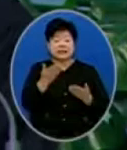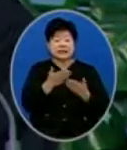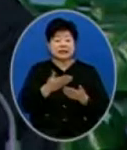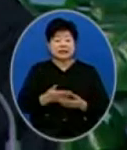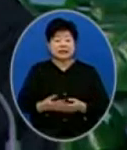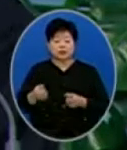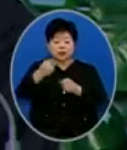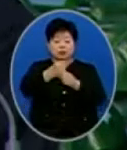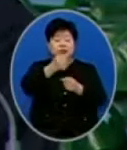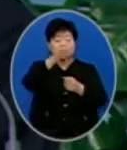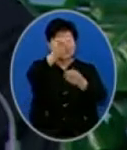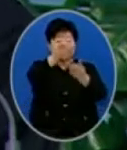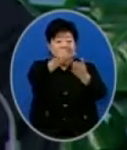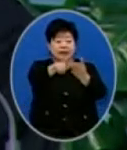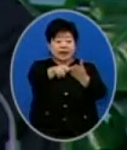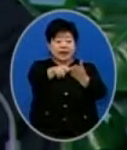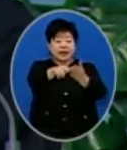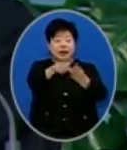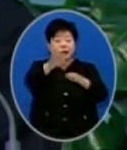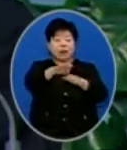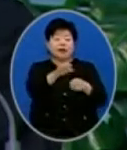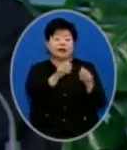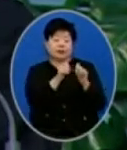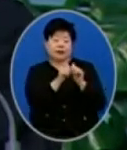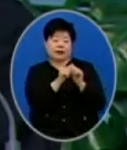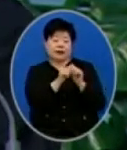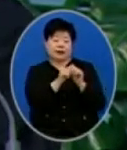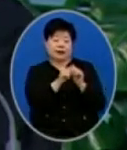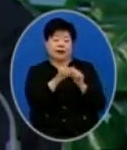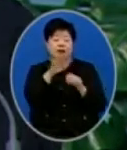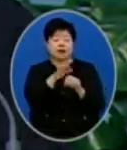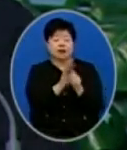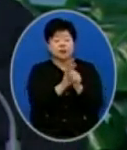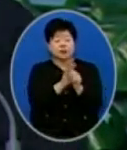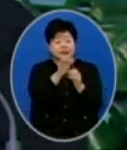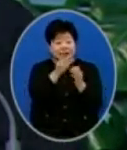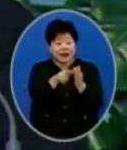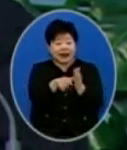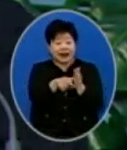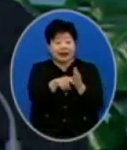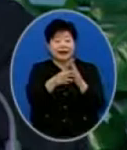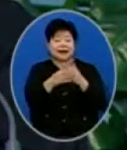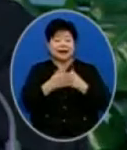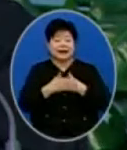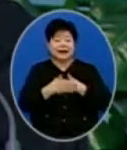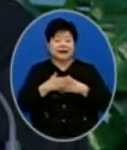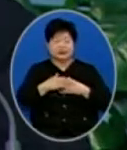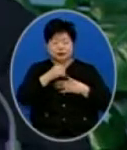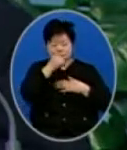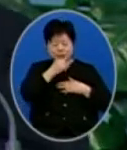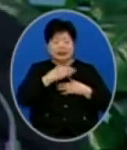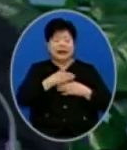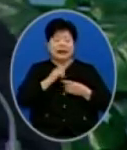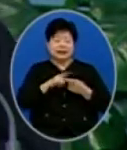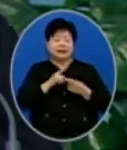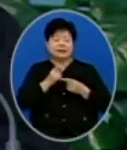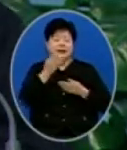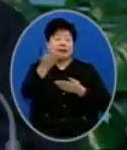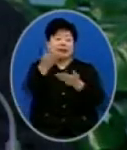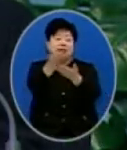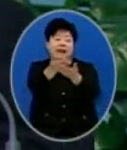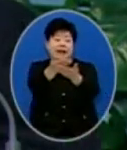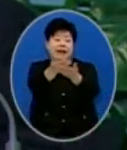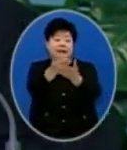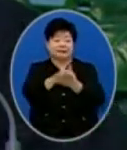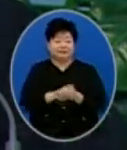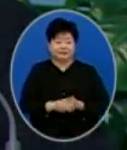되면 늘 왕의 옆에서 왕을 섬기니 왕이 기분이 좋을 때 한마디만 해 주시오